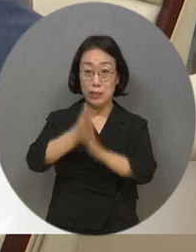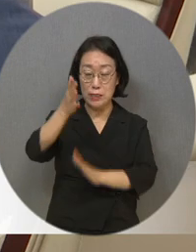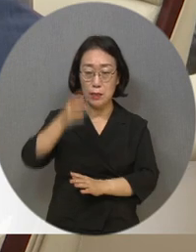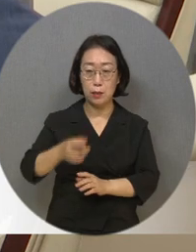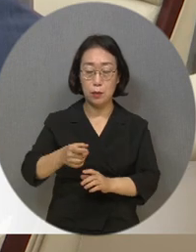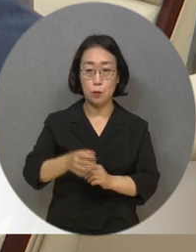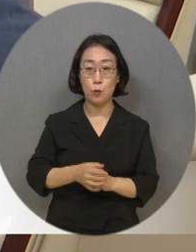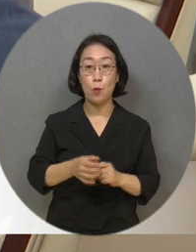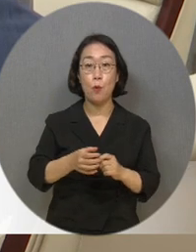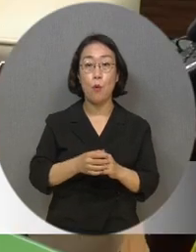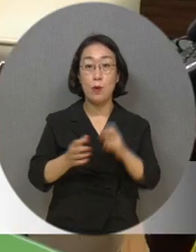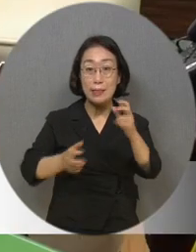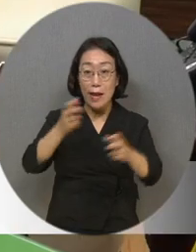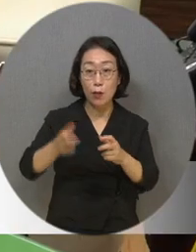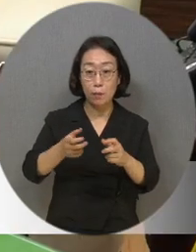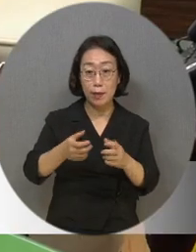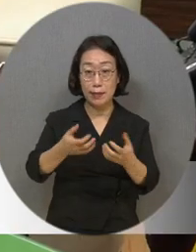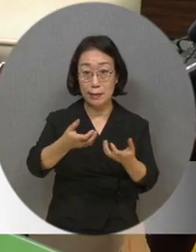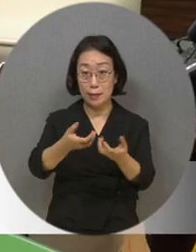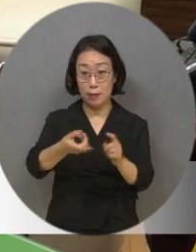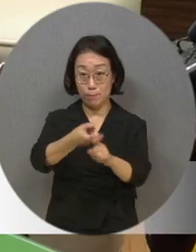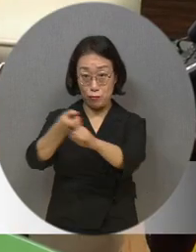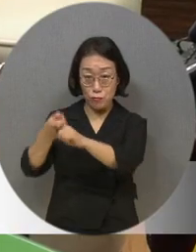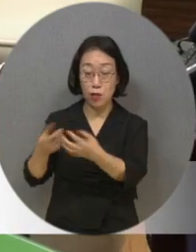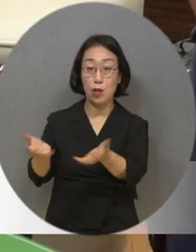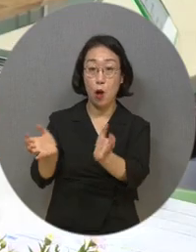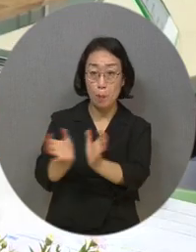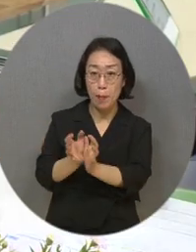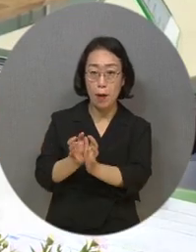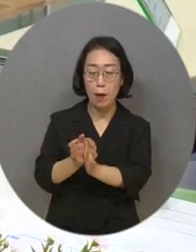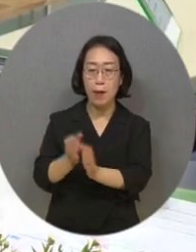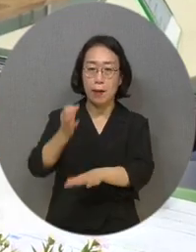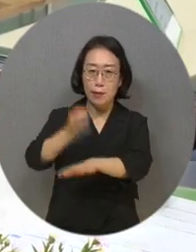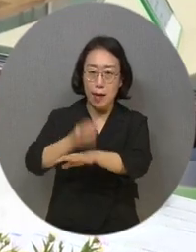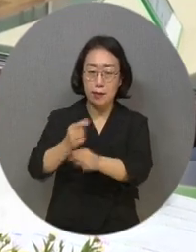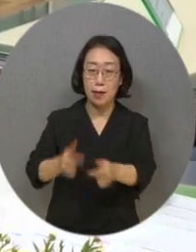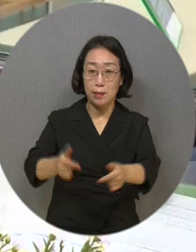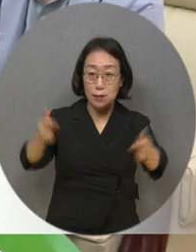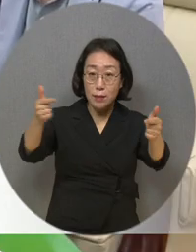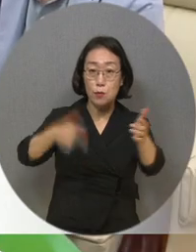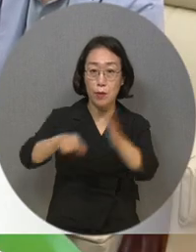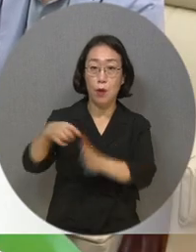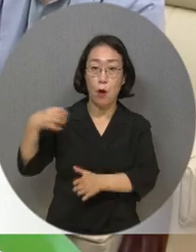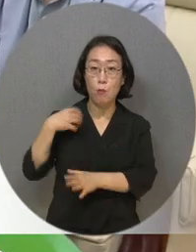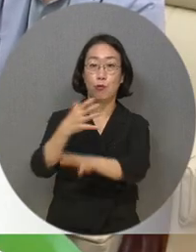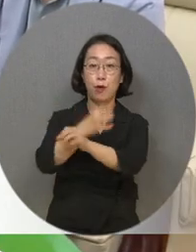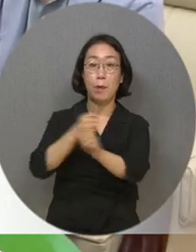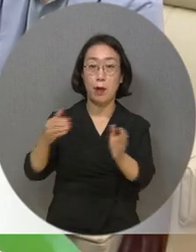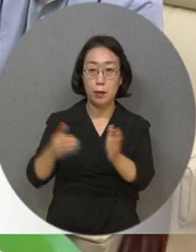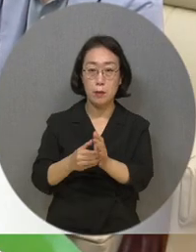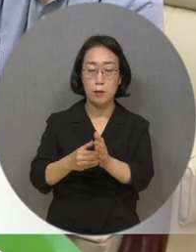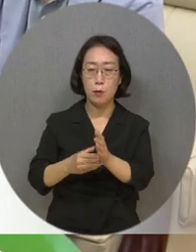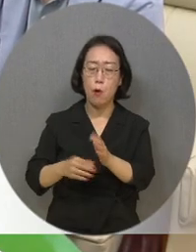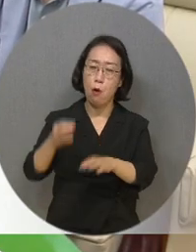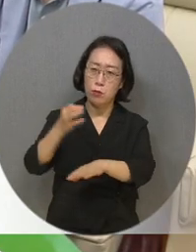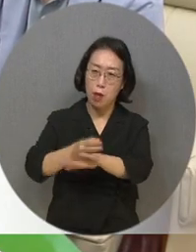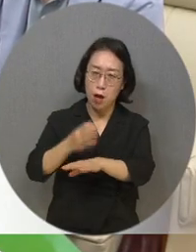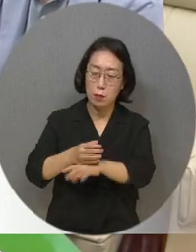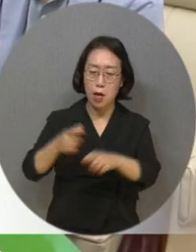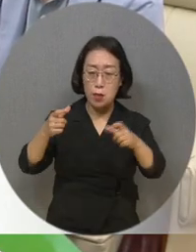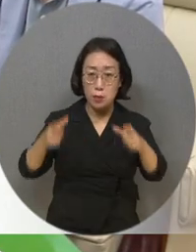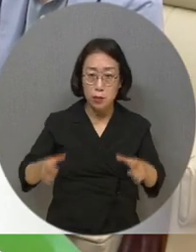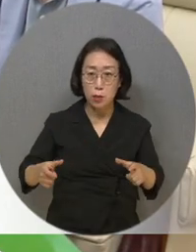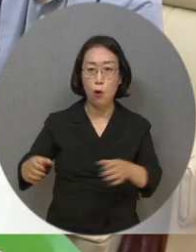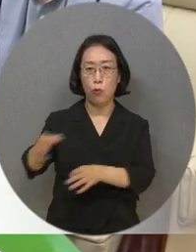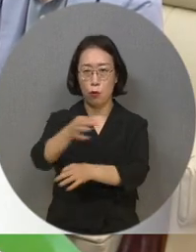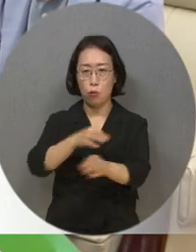여수산업단지 공장장협의회는 여수 수산물 소비 촉진을 위한 업무 협약을 체결해 여수 수산물 소비로 지역 어업인을